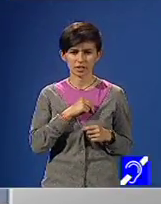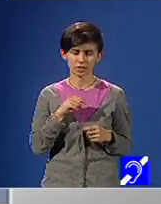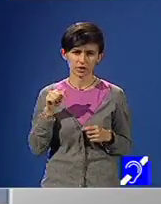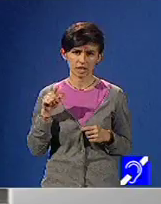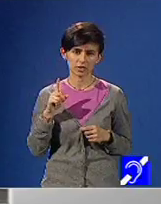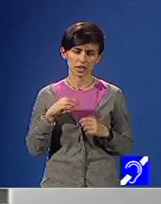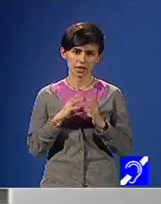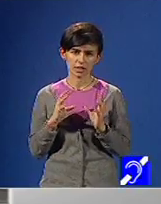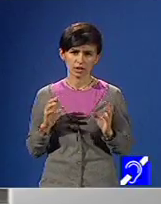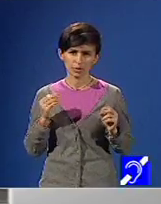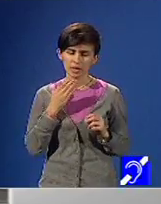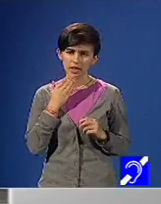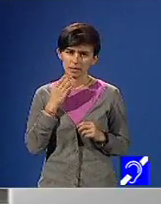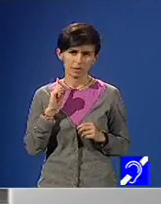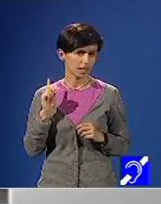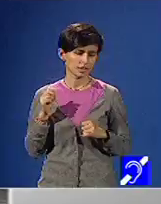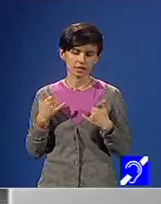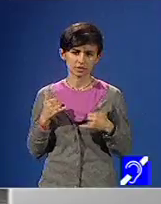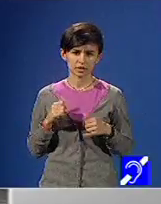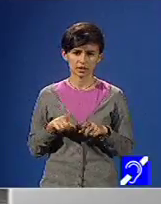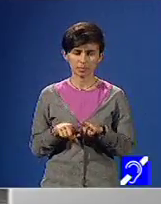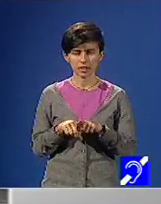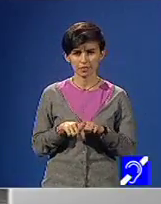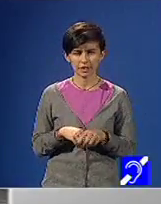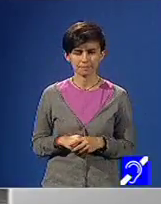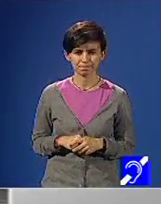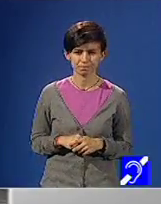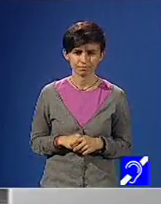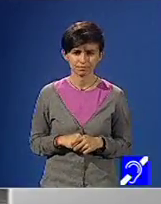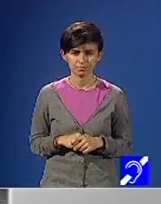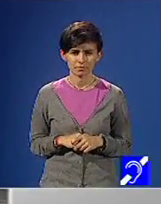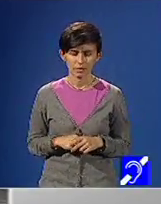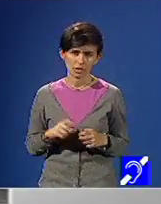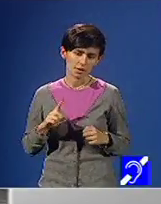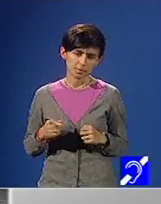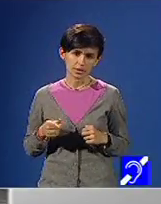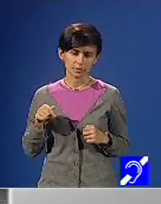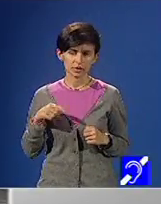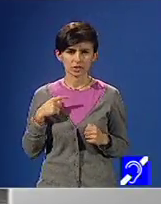lucrurile nu stau așa. Da, și s-ar putea ca ăsta să fie unul dintre motivele pentru care părintele nu